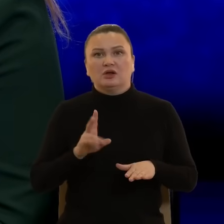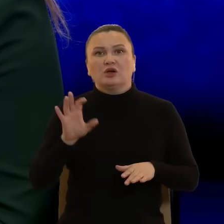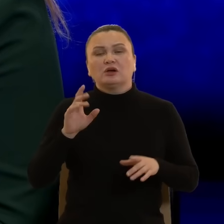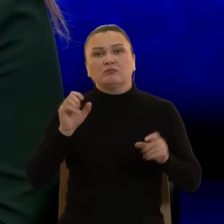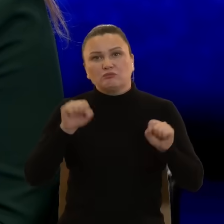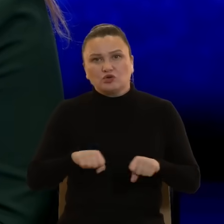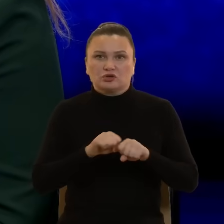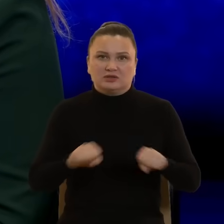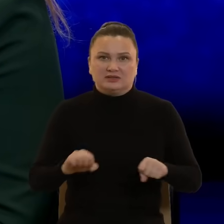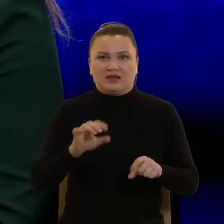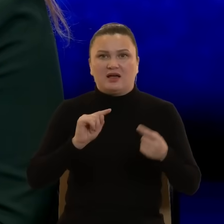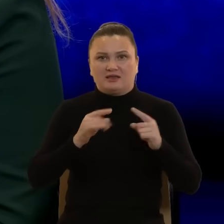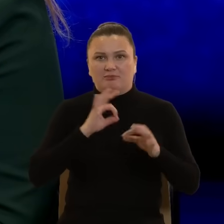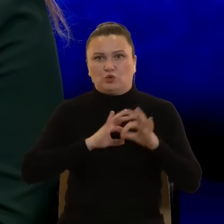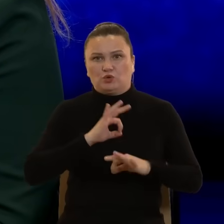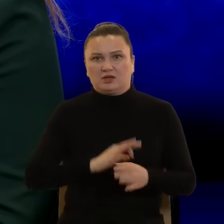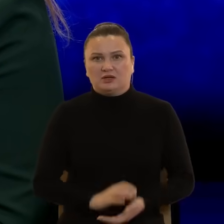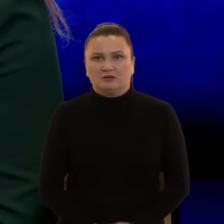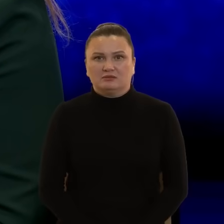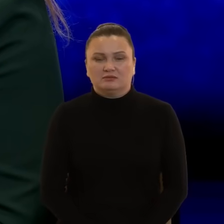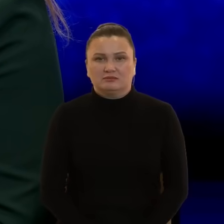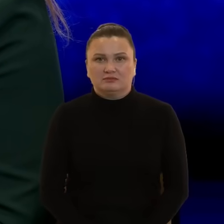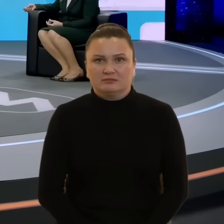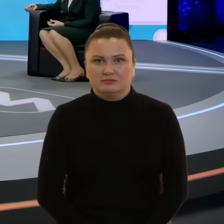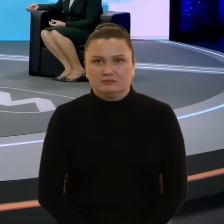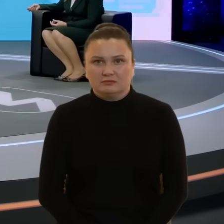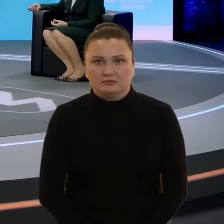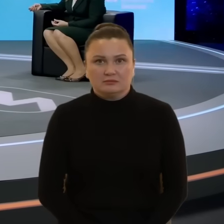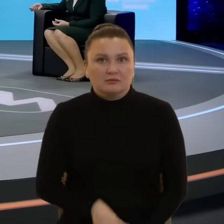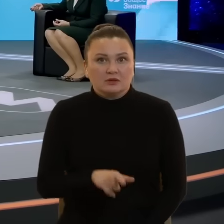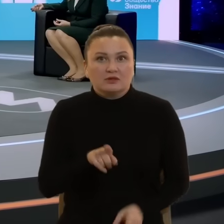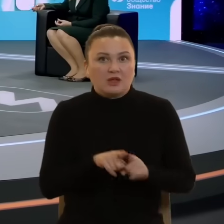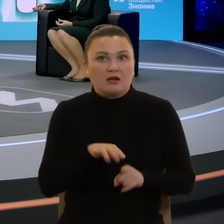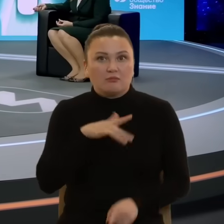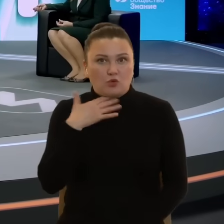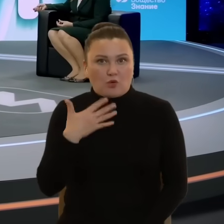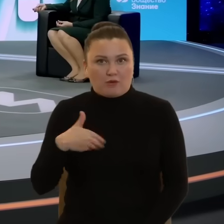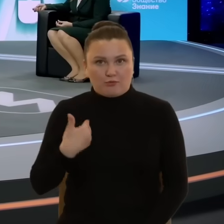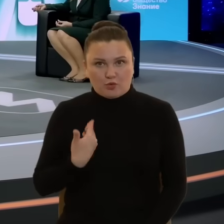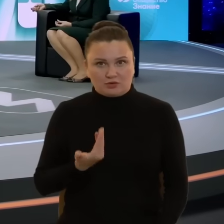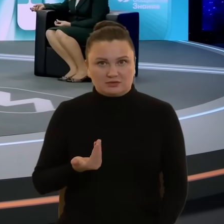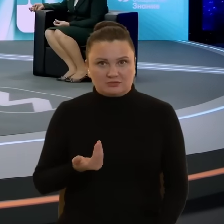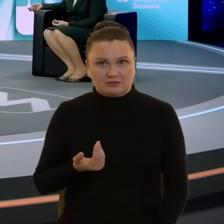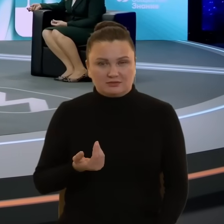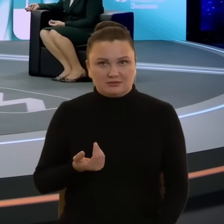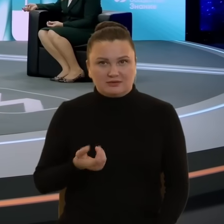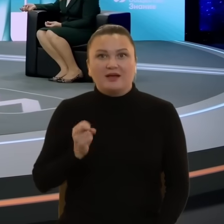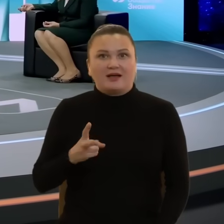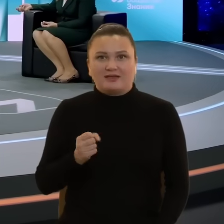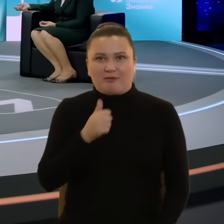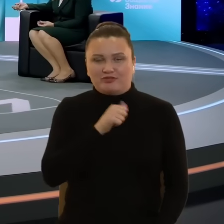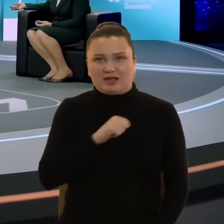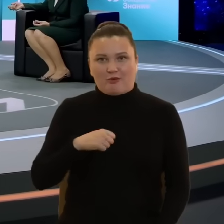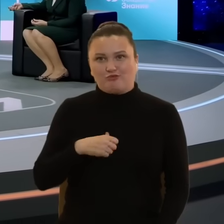назначении антибиотиков. Ну, столько от них пользы, как не попробовать-то самому